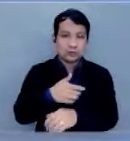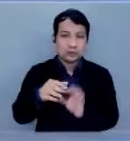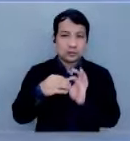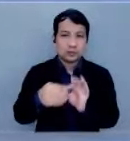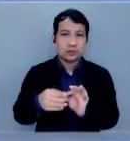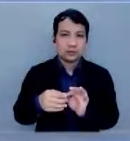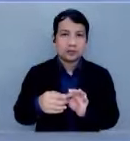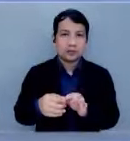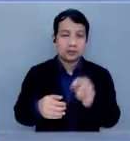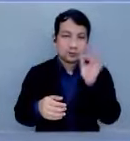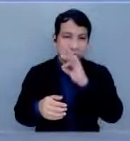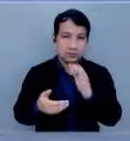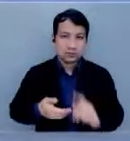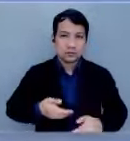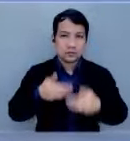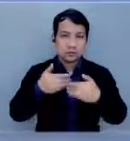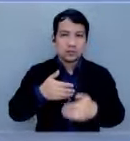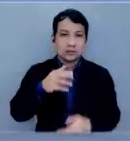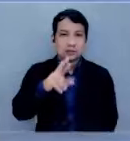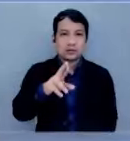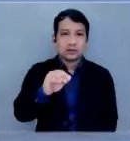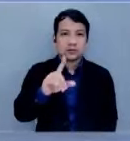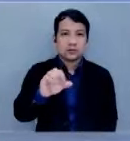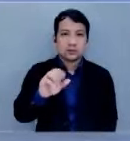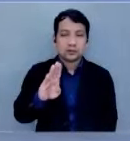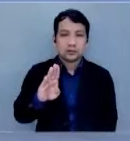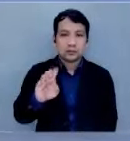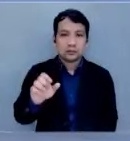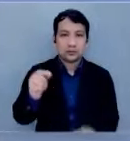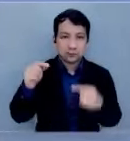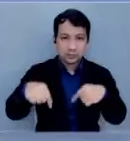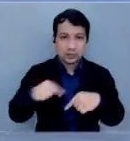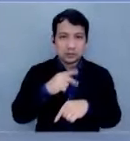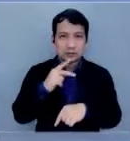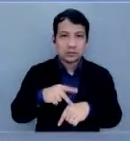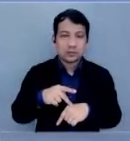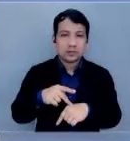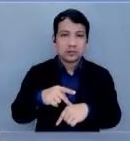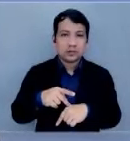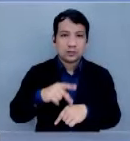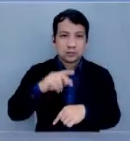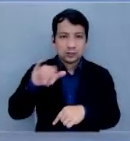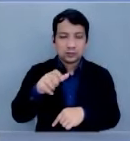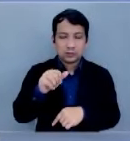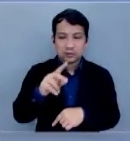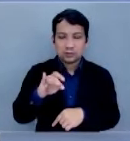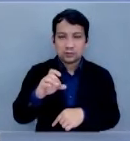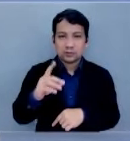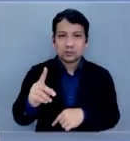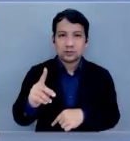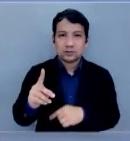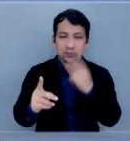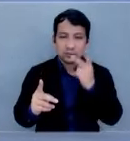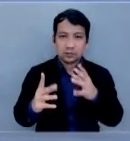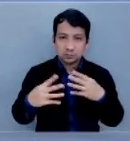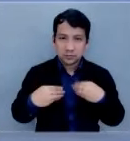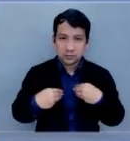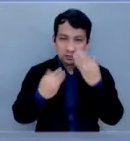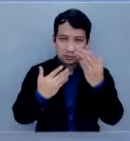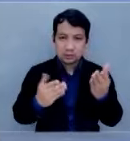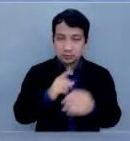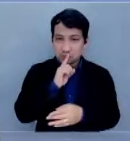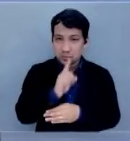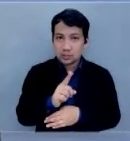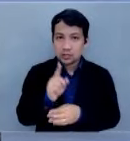Pinoy Pride na si Roland Abante. Dito naman po sa bansa, si Jada Avanzado may inamin sa naging real score sa